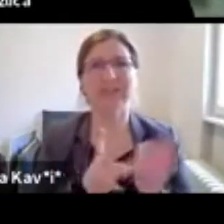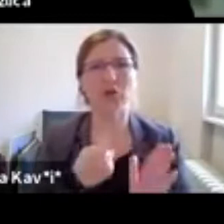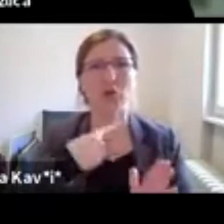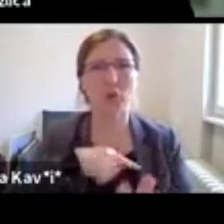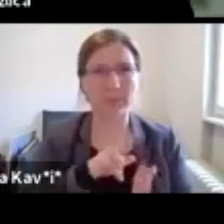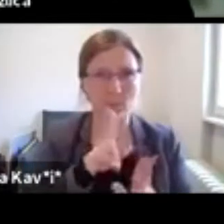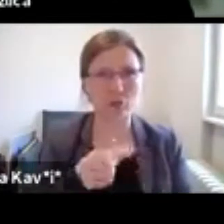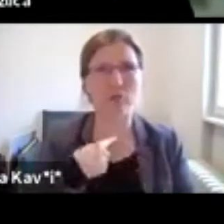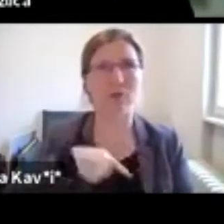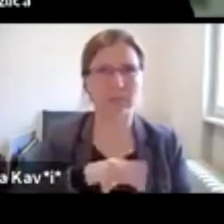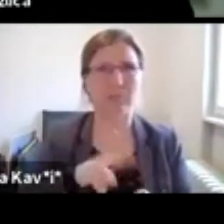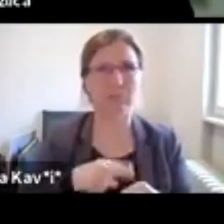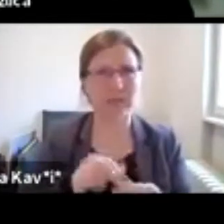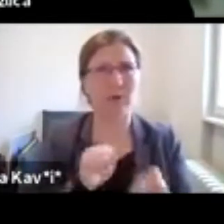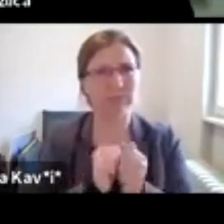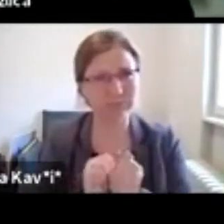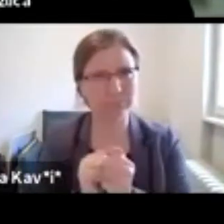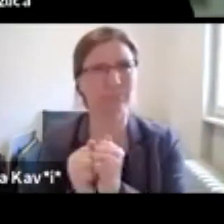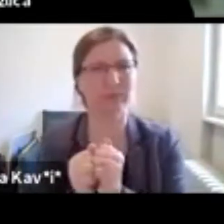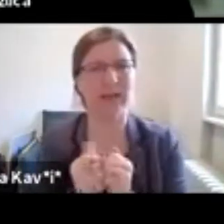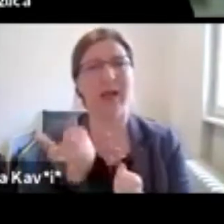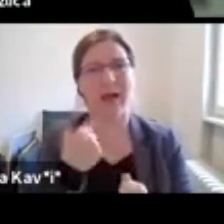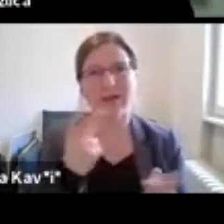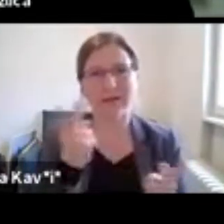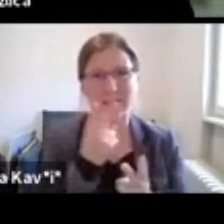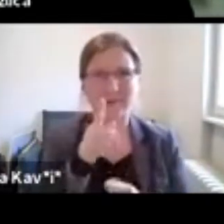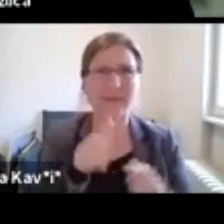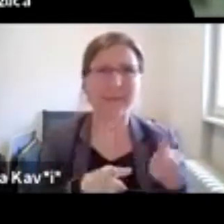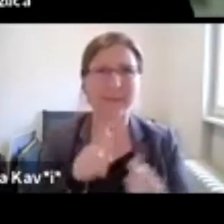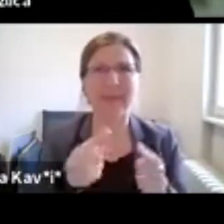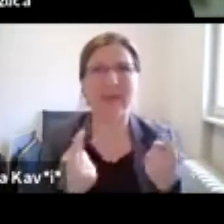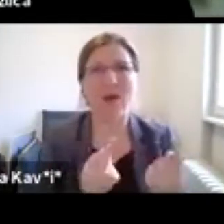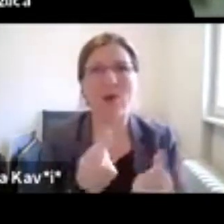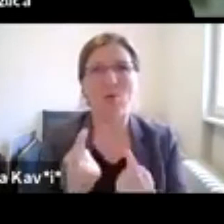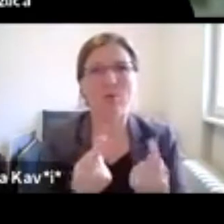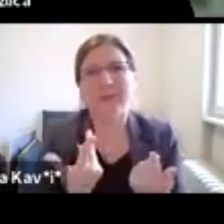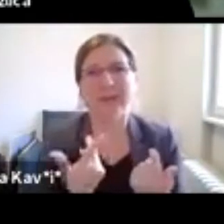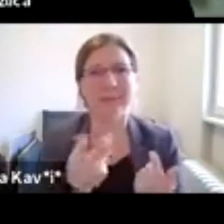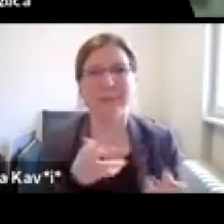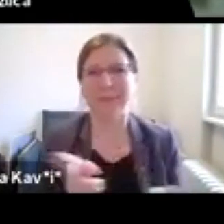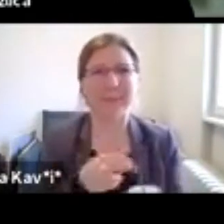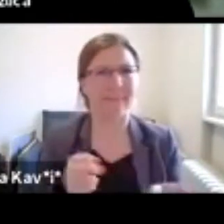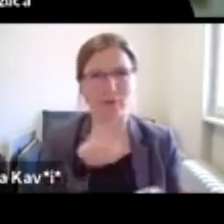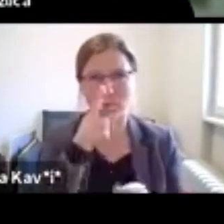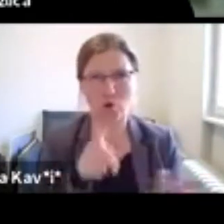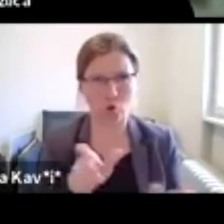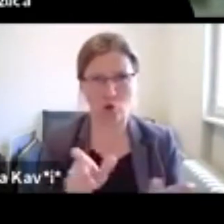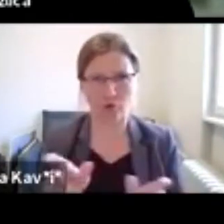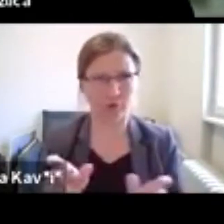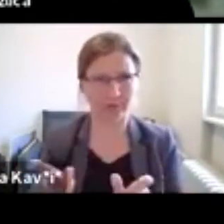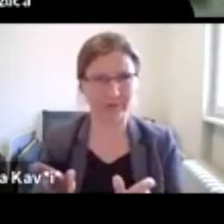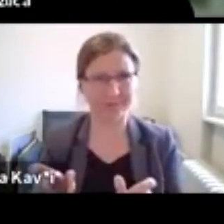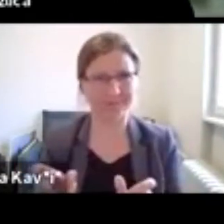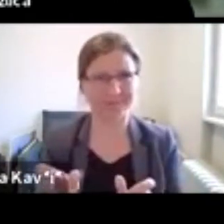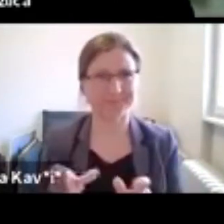nastojati poduzimati, a postoje i neke okolnosti koje naprosto ne možemo kontrolirati. Naš dragi Frane